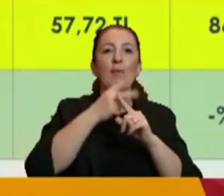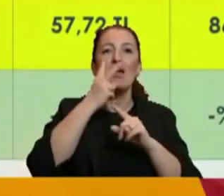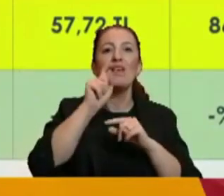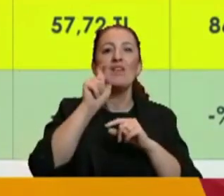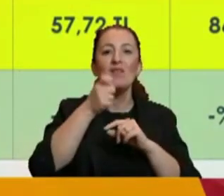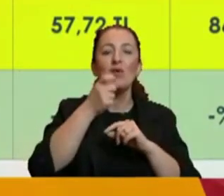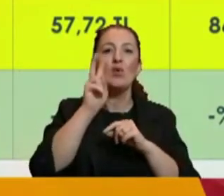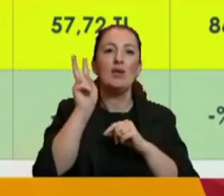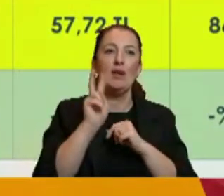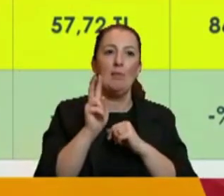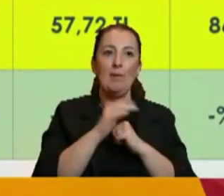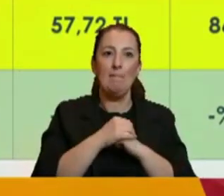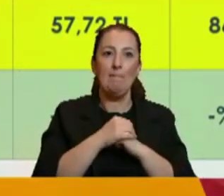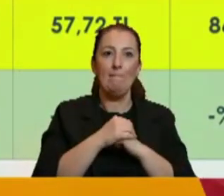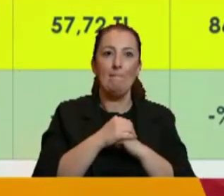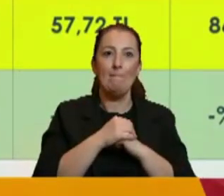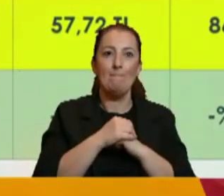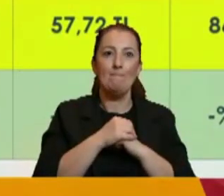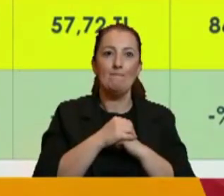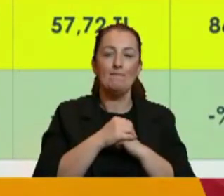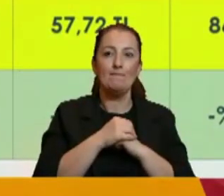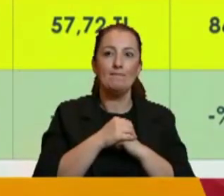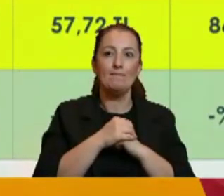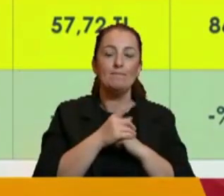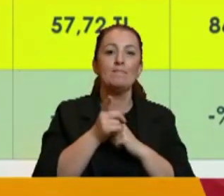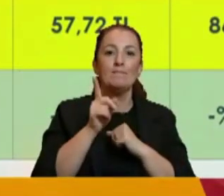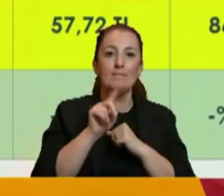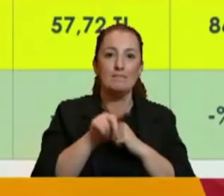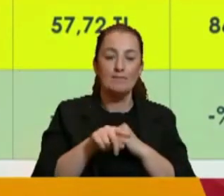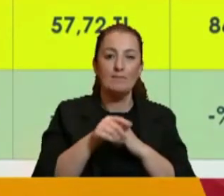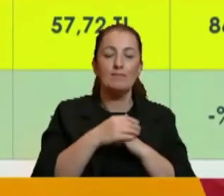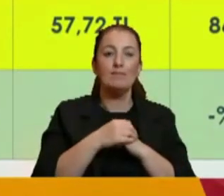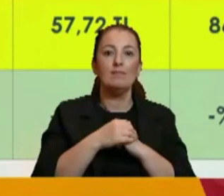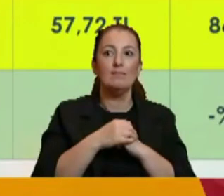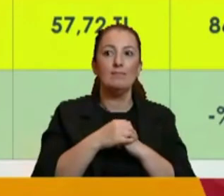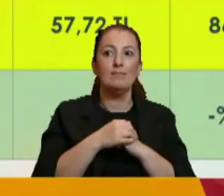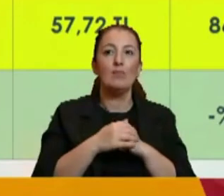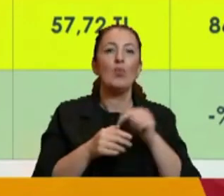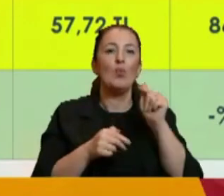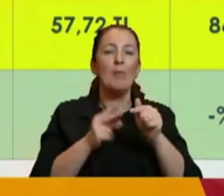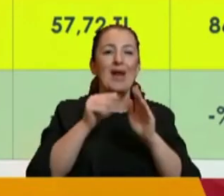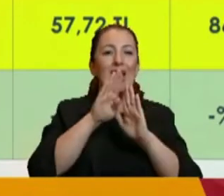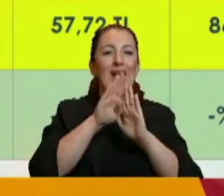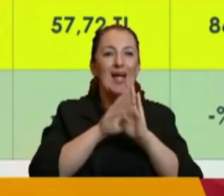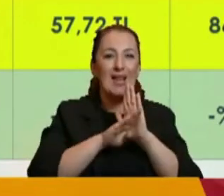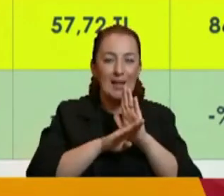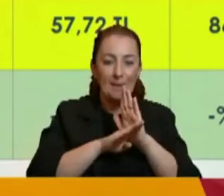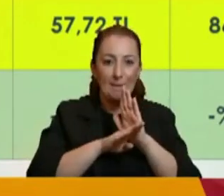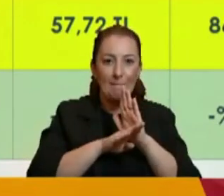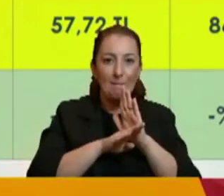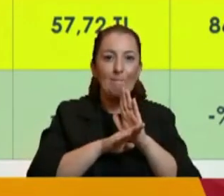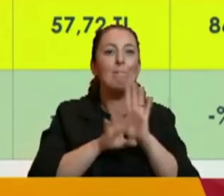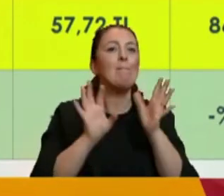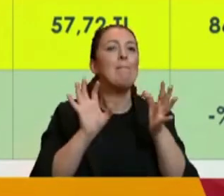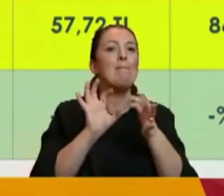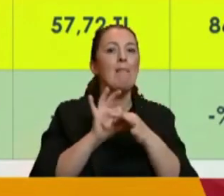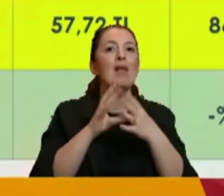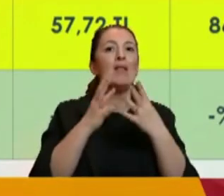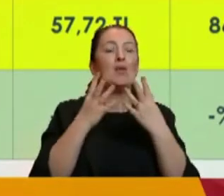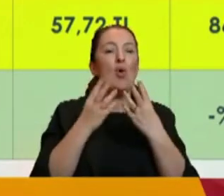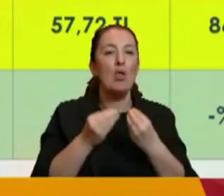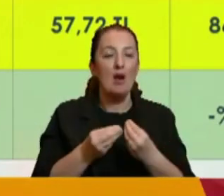2.20 Ha bir de bu indirimle bağlantılı